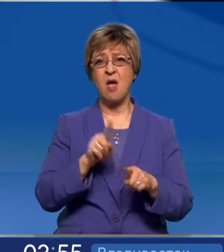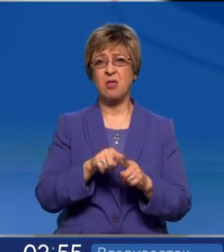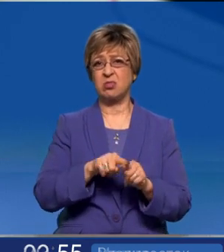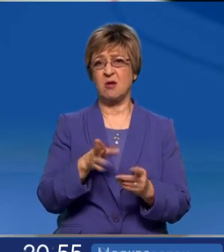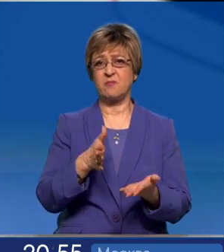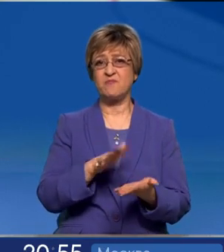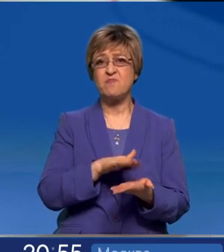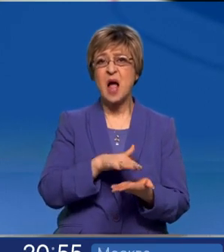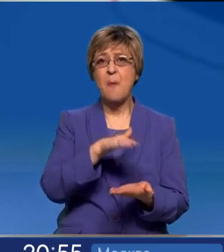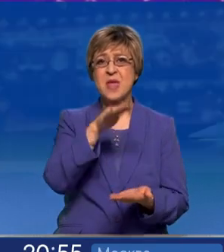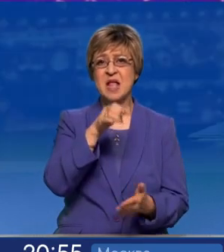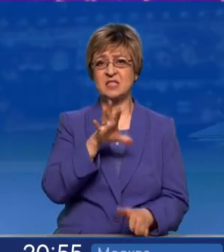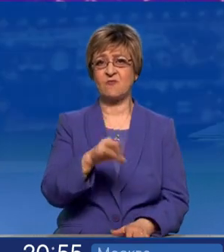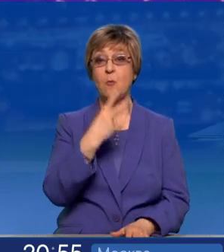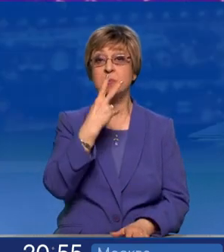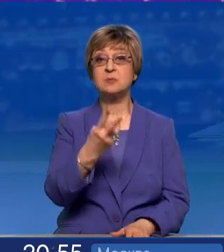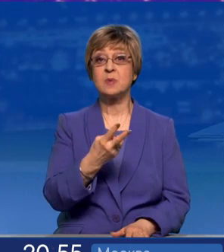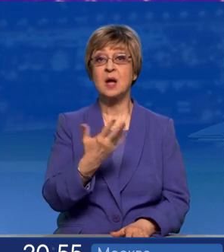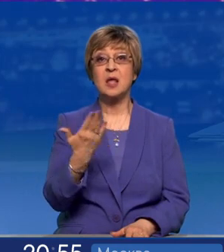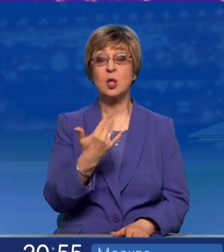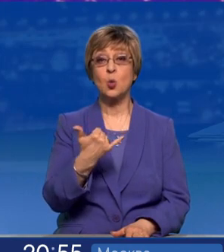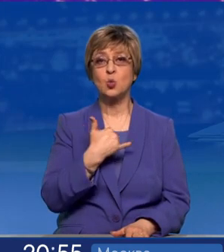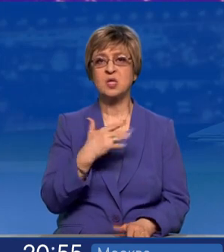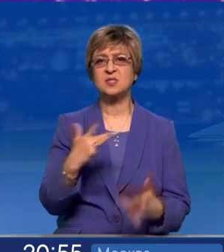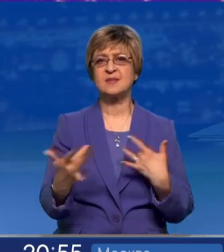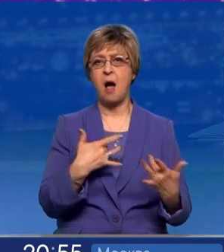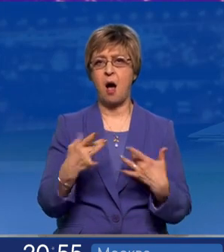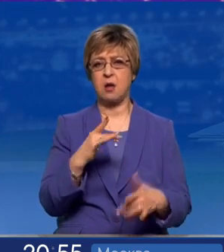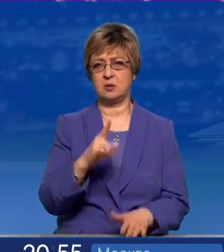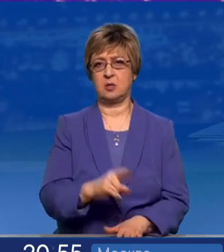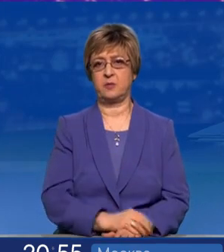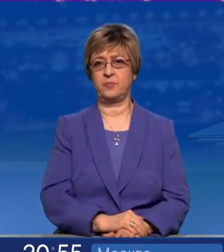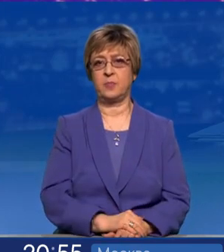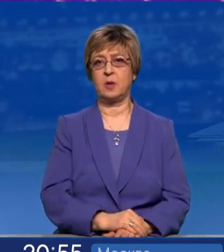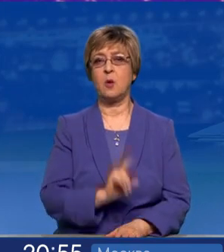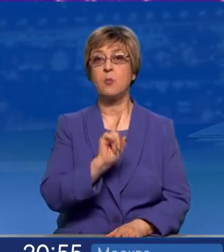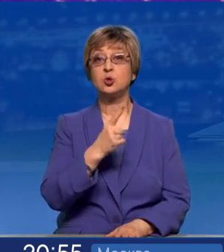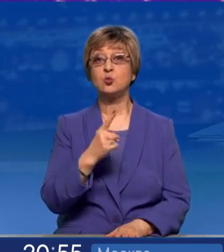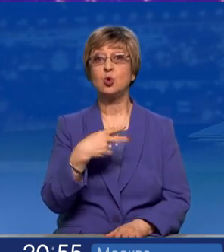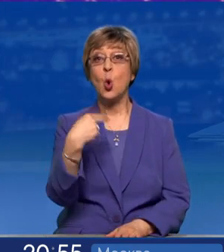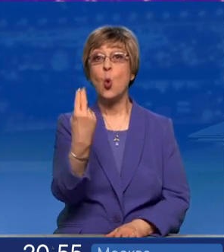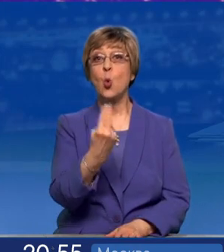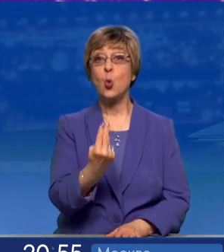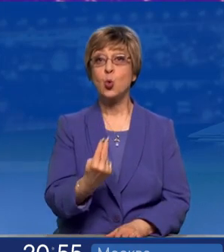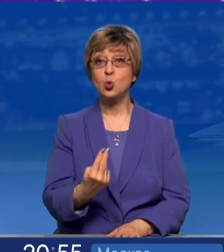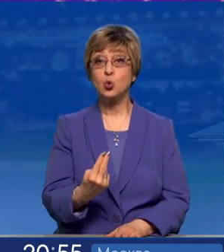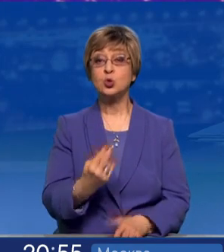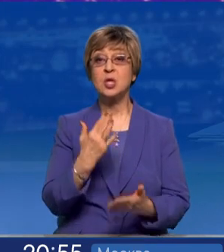настоящее. Посмотрите, какие стали у нас театры. Совершенно почему-то художники есть в театре,